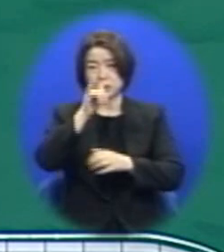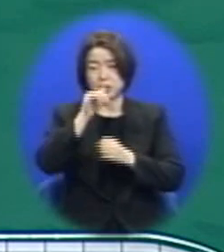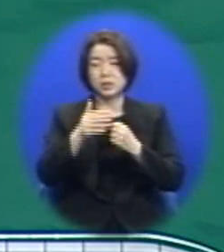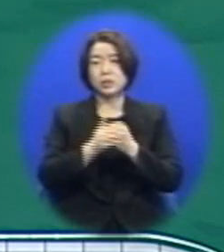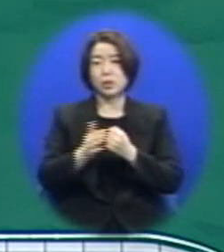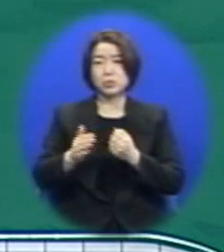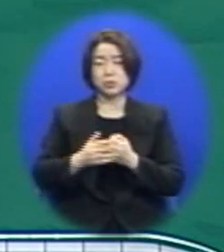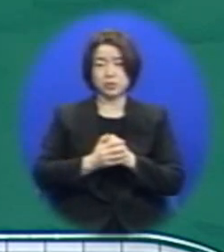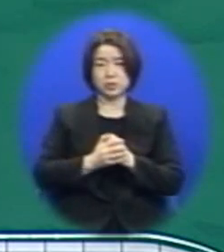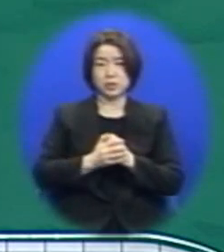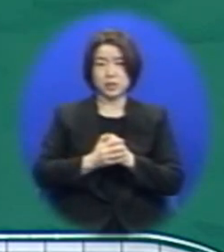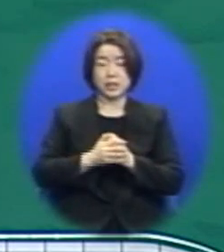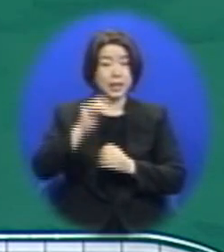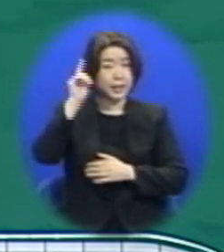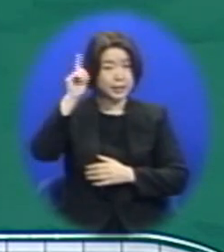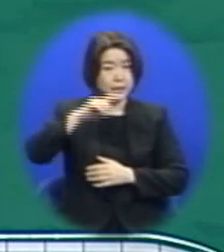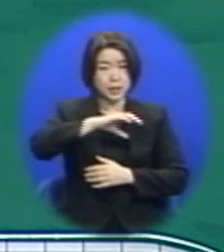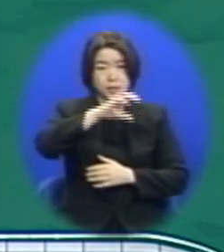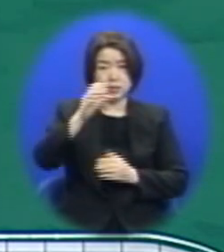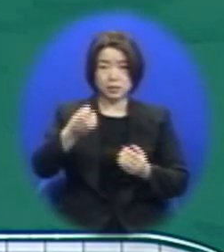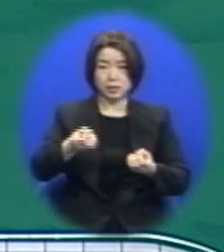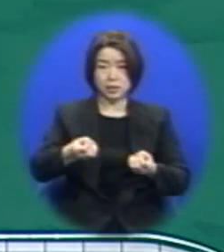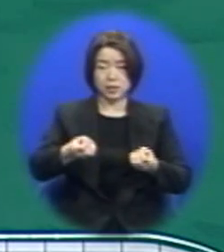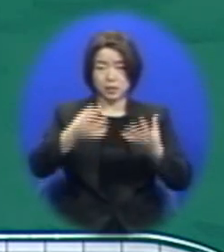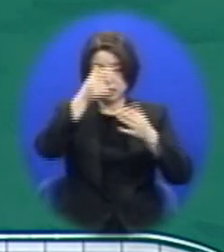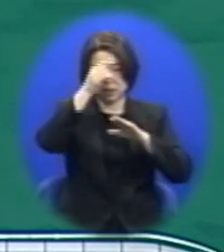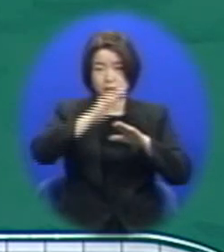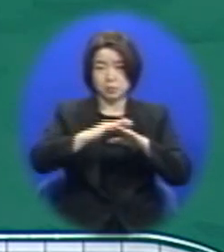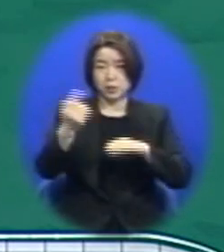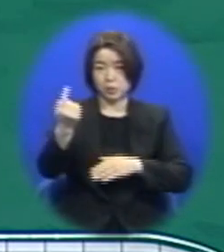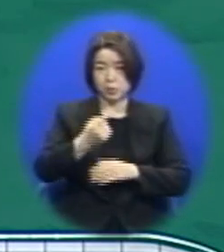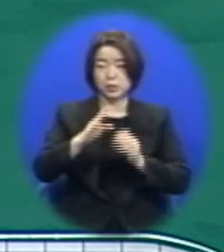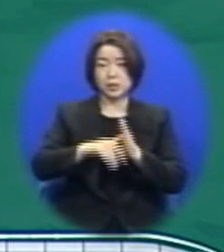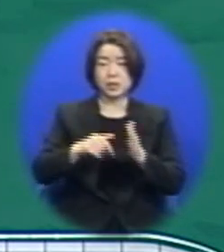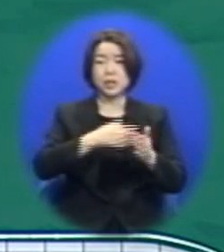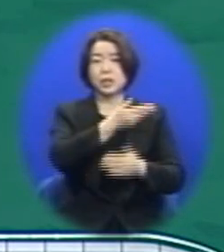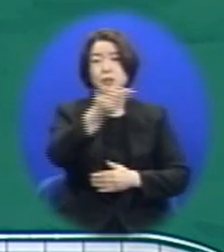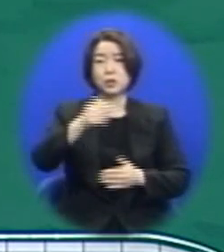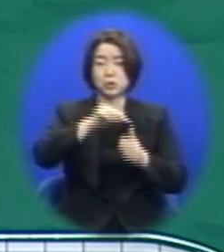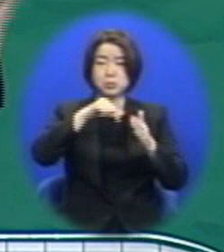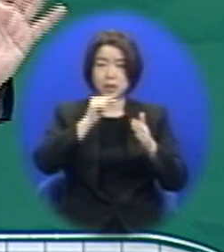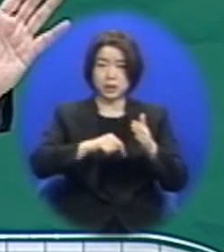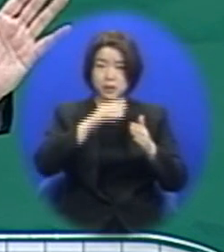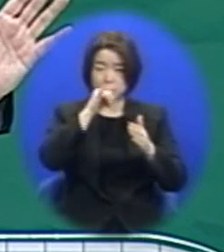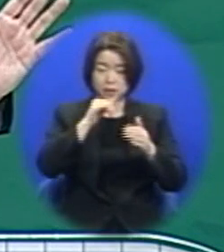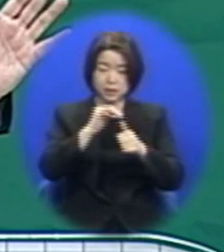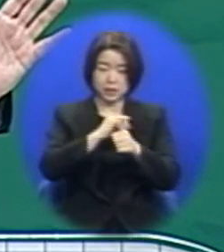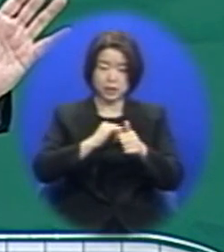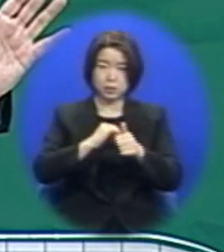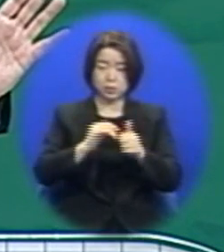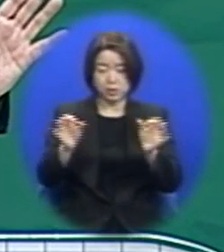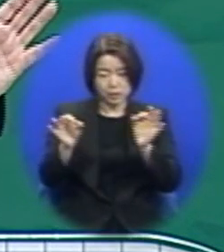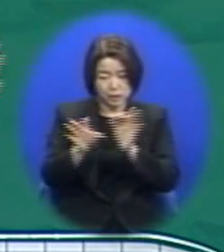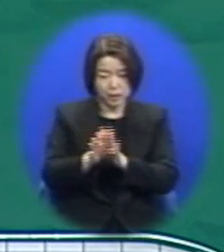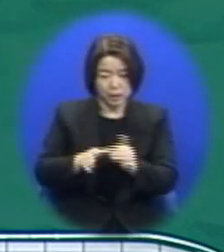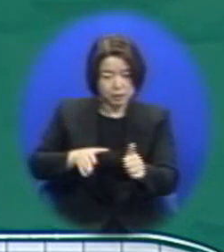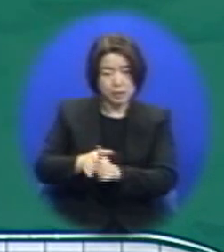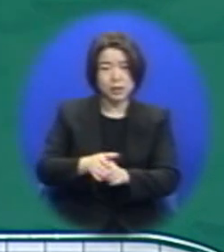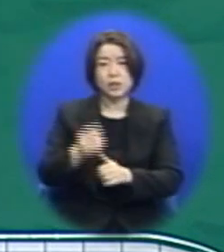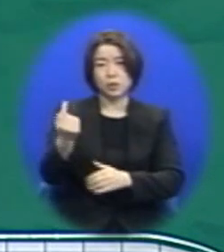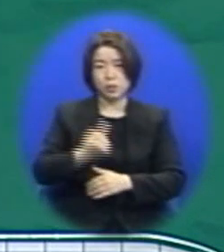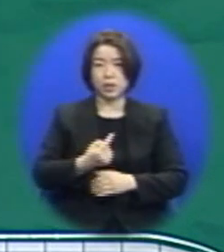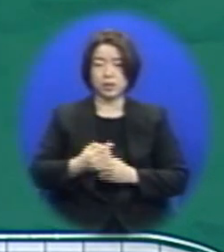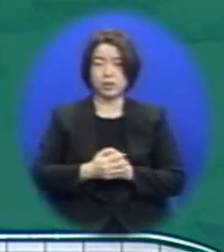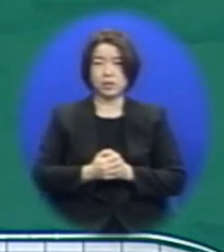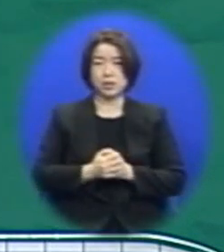성탄 예배를 드리러 오실 때 여러분 안에 있는 헤롯을 먼저 제거해야 합니다. 그리고